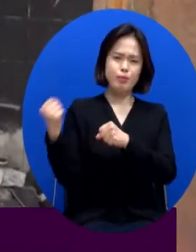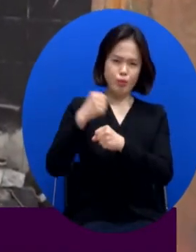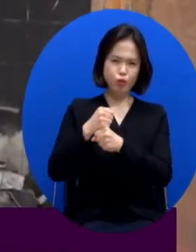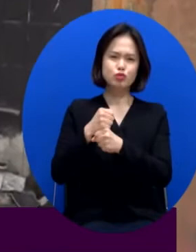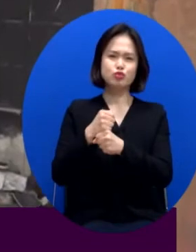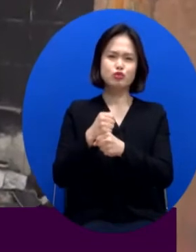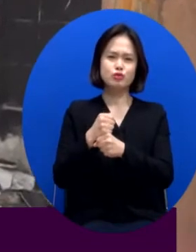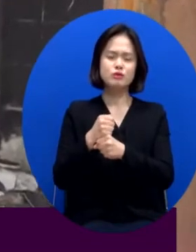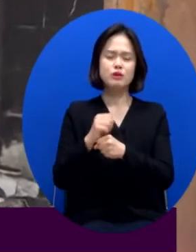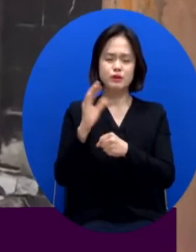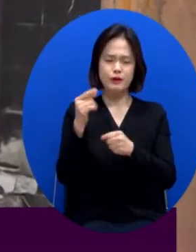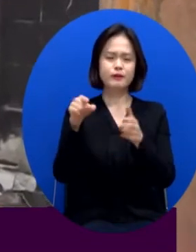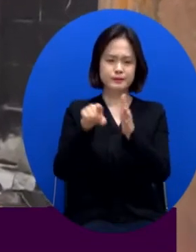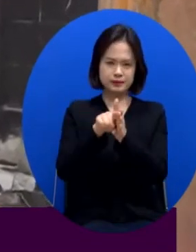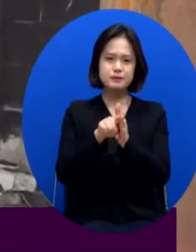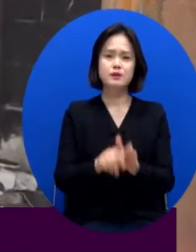있습니다.